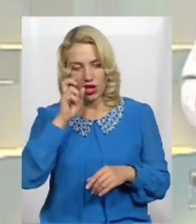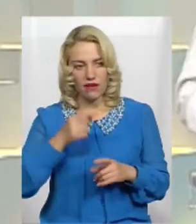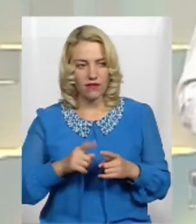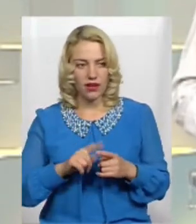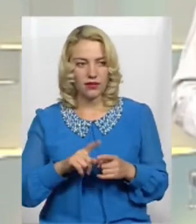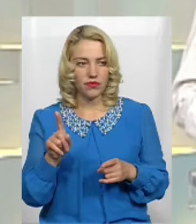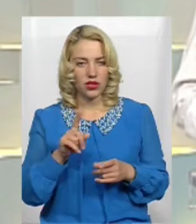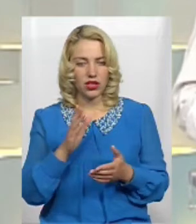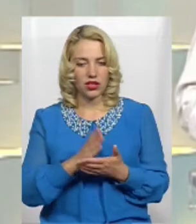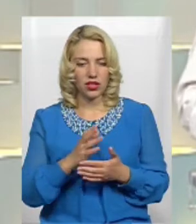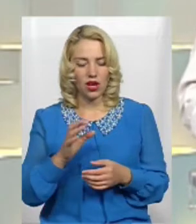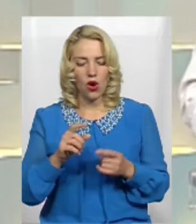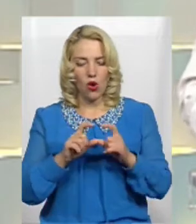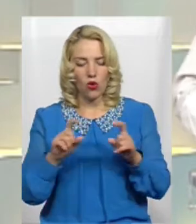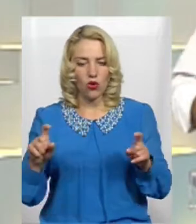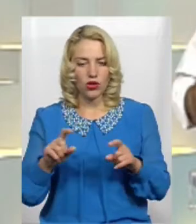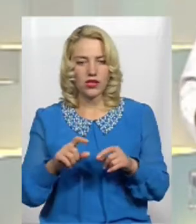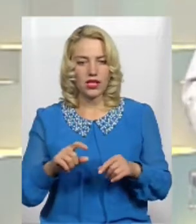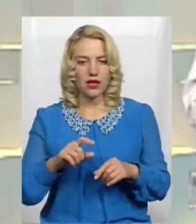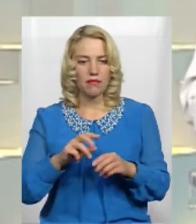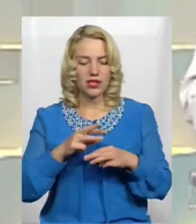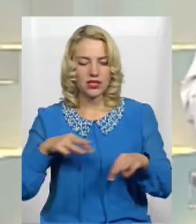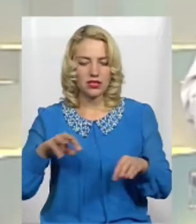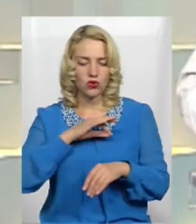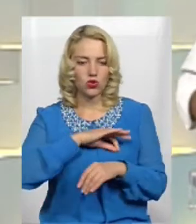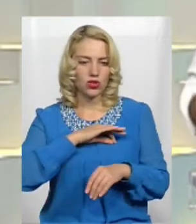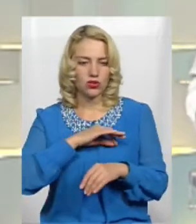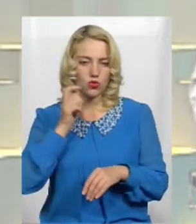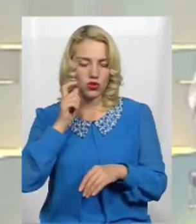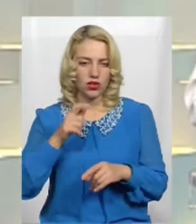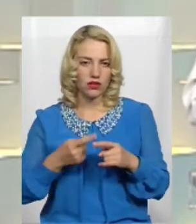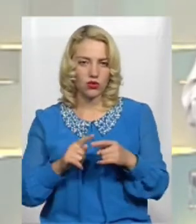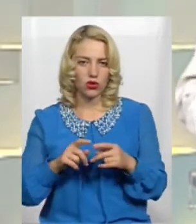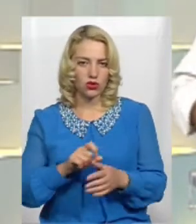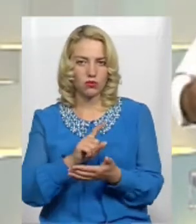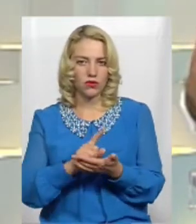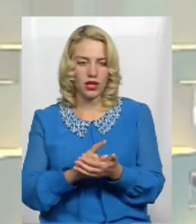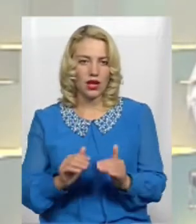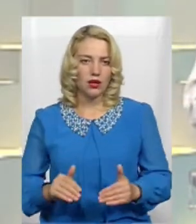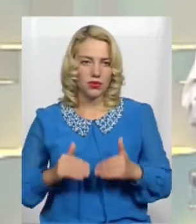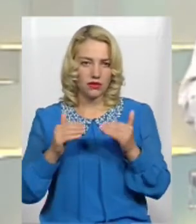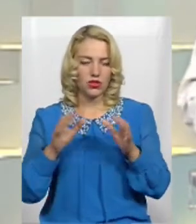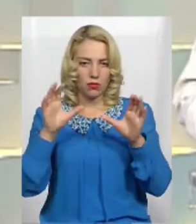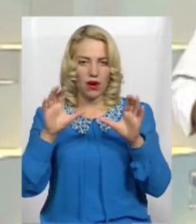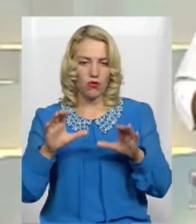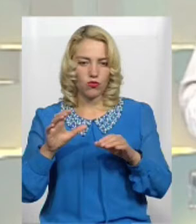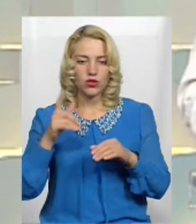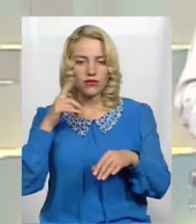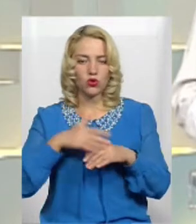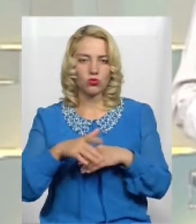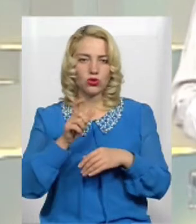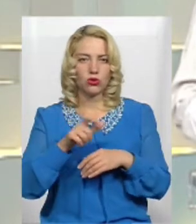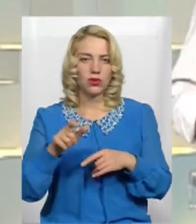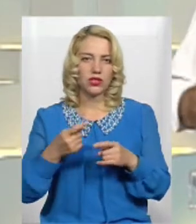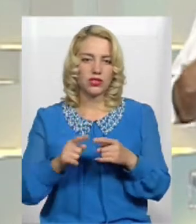наприклад, такий в нас є орган, як Міністерство юстиції України, воно в нас зобов'язане підвищувати правову свідомість громадян. Я думаю,